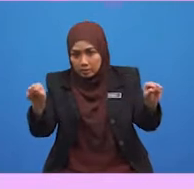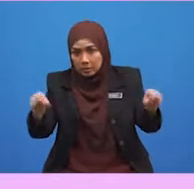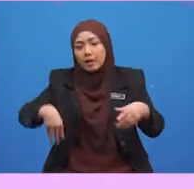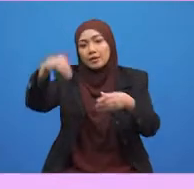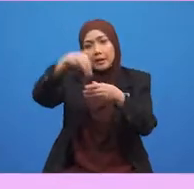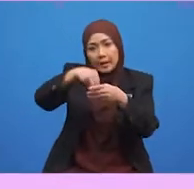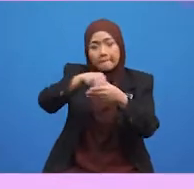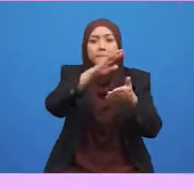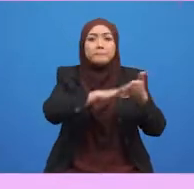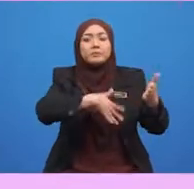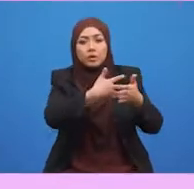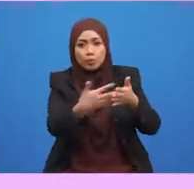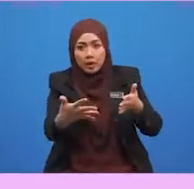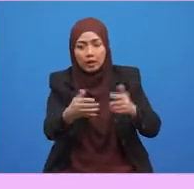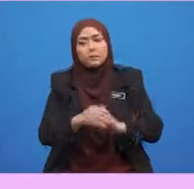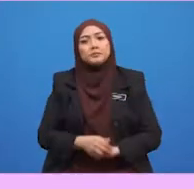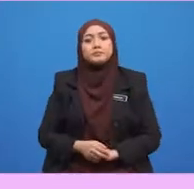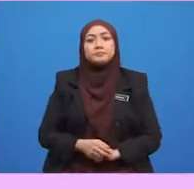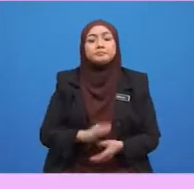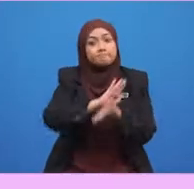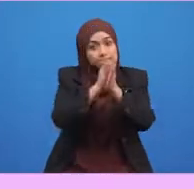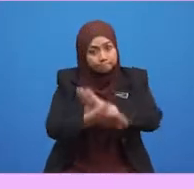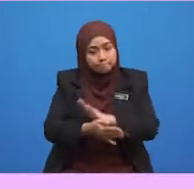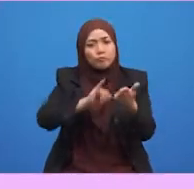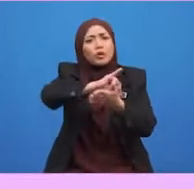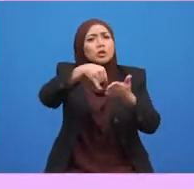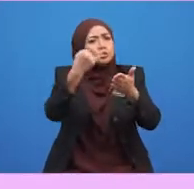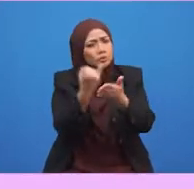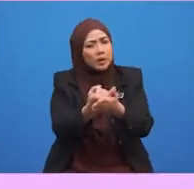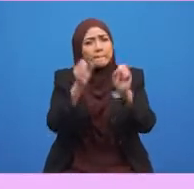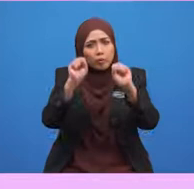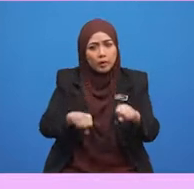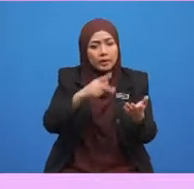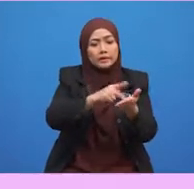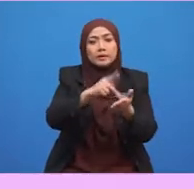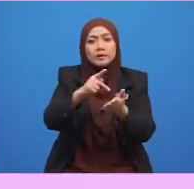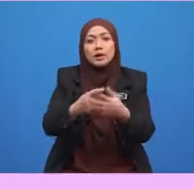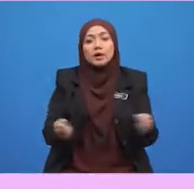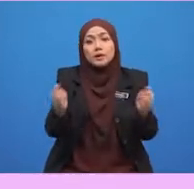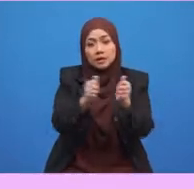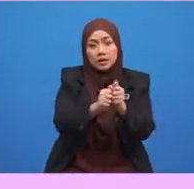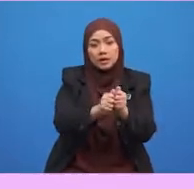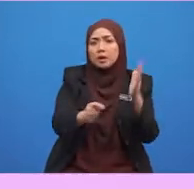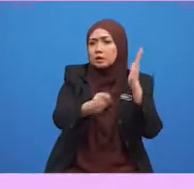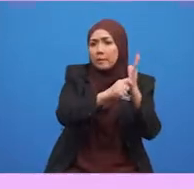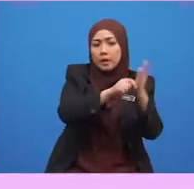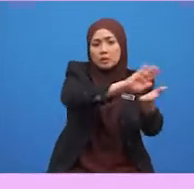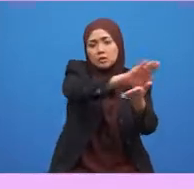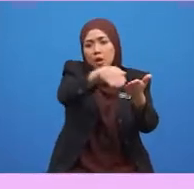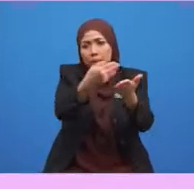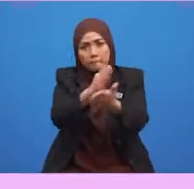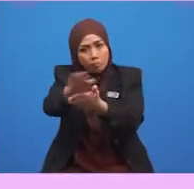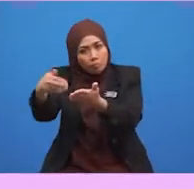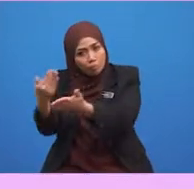dalam jadual. Maka, jumlah luas boleh dikira dengan menambah kesemua nilai